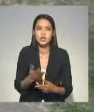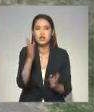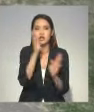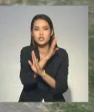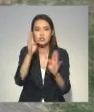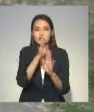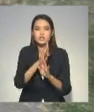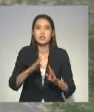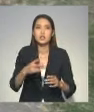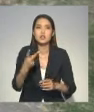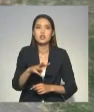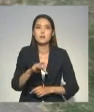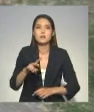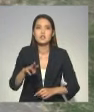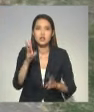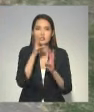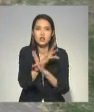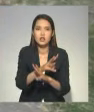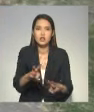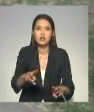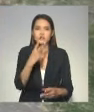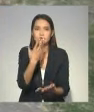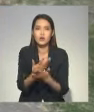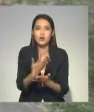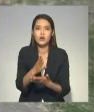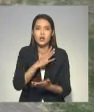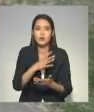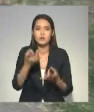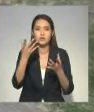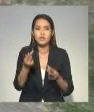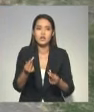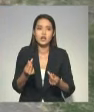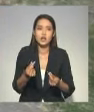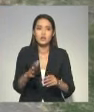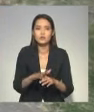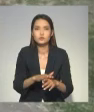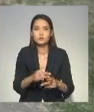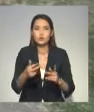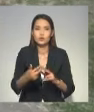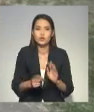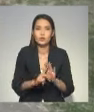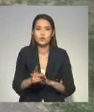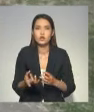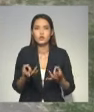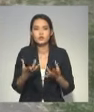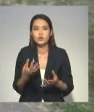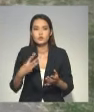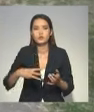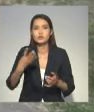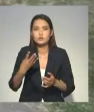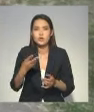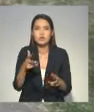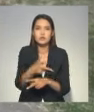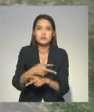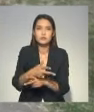қорғау шараларына 7 миллиард теңге қаражат қарастырылған. Қомақты ақшаға 6 өрт сөндіргіш көлігі, 30 трактор, 34 бейне